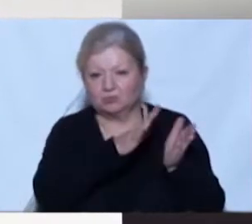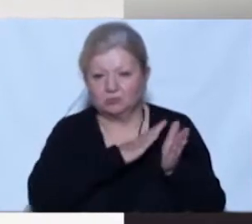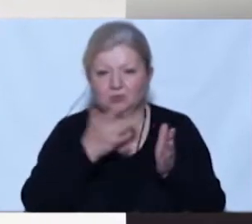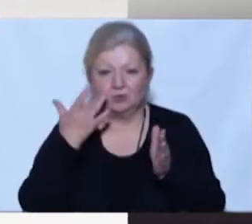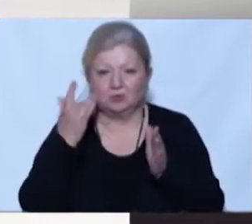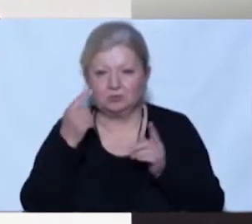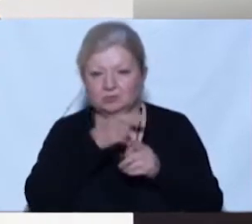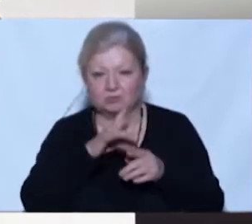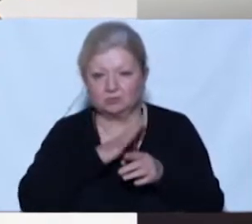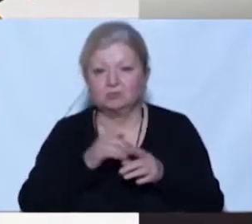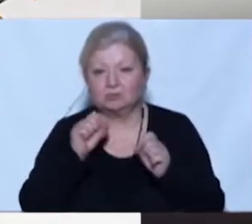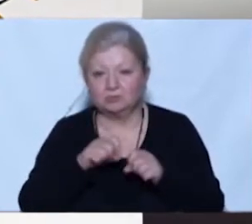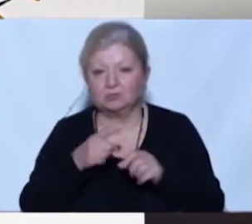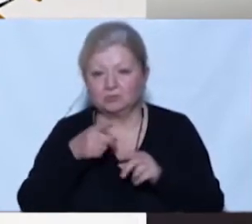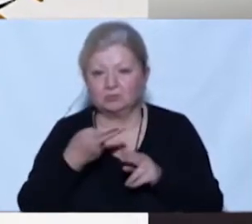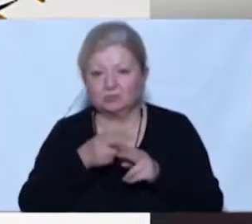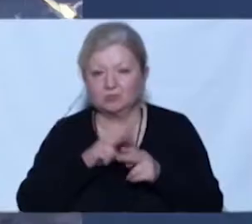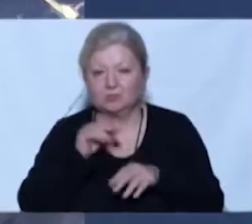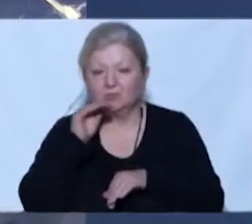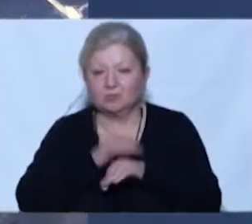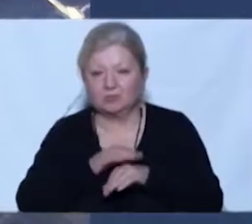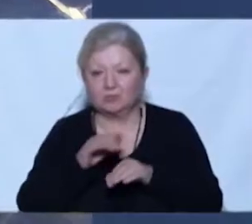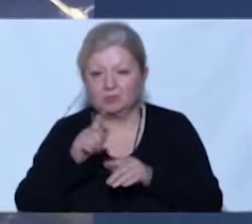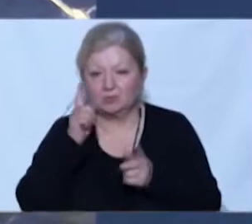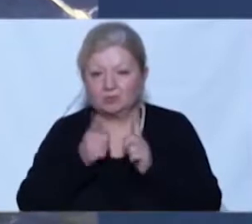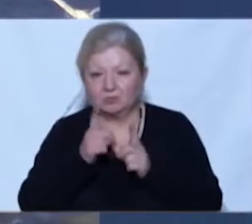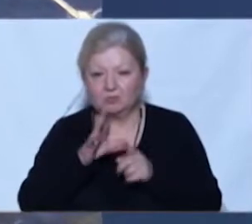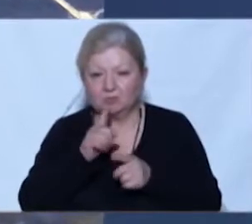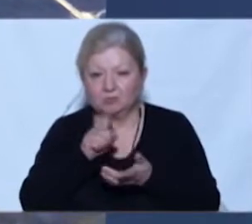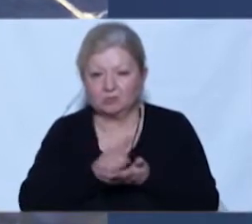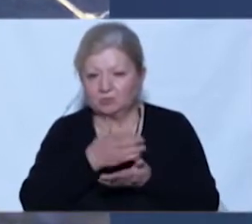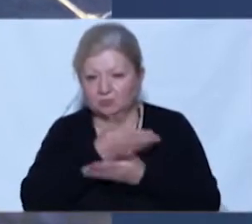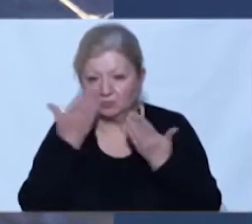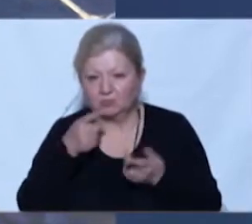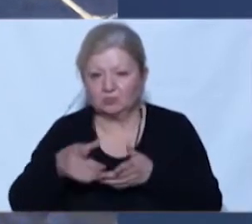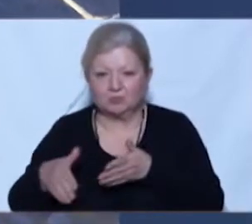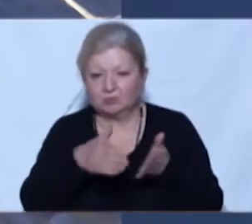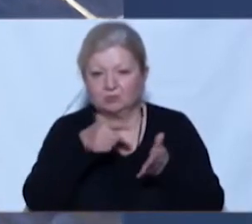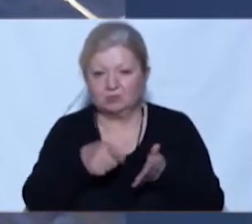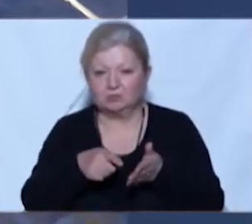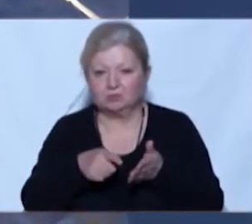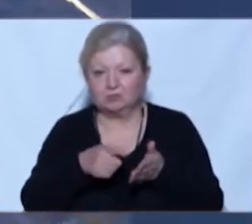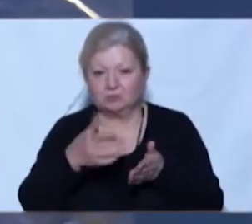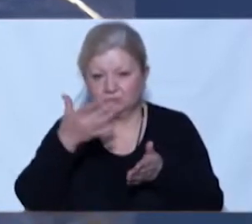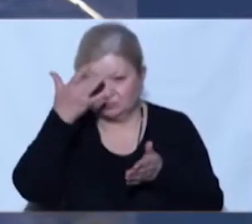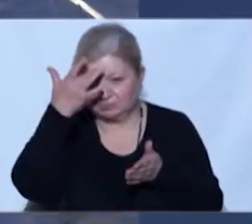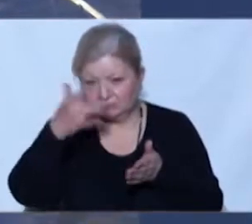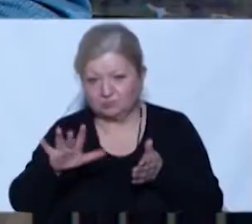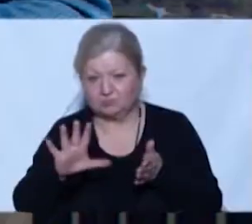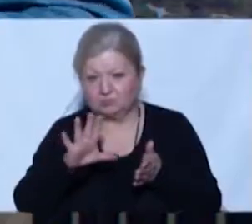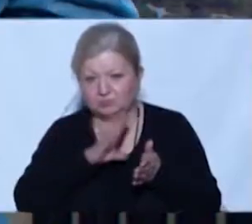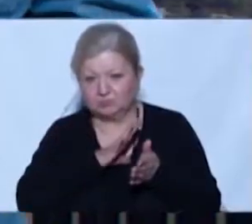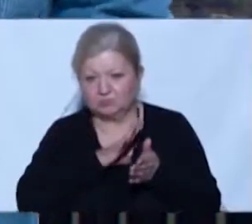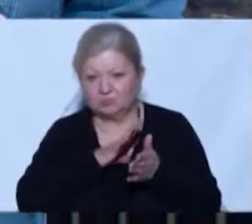იმ ფაქტორებმა, რომ ეკონომიური საუცილებლობა არ იყო და კიდევ მრავალმა სხვა, ეს გზა მივიწყებას მისცა